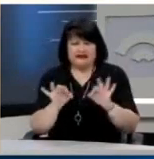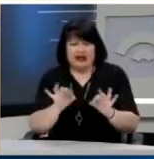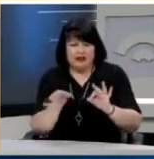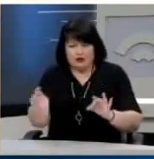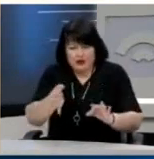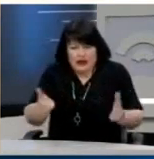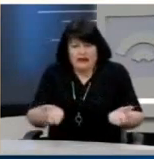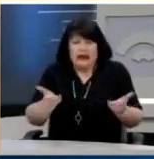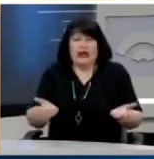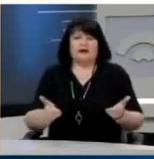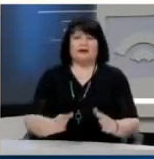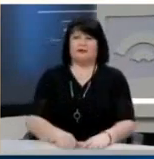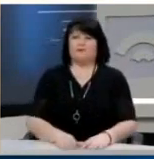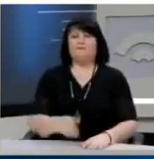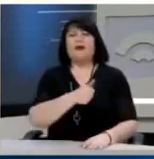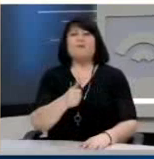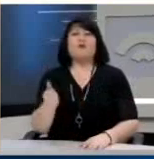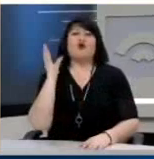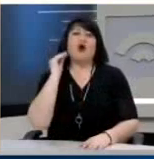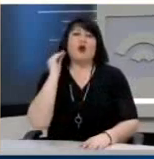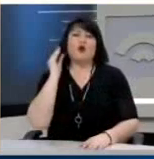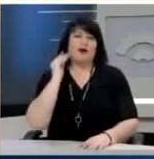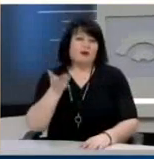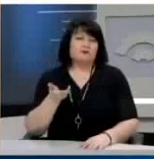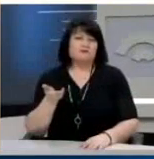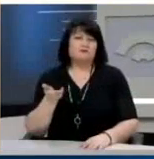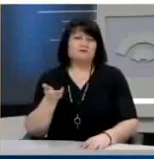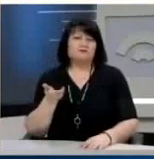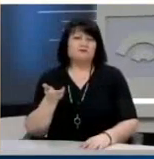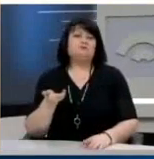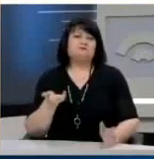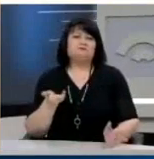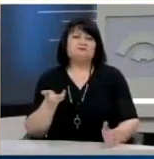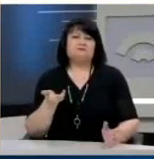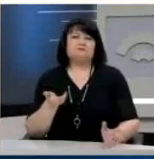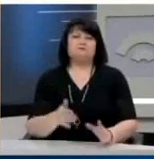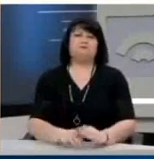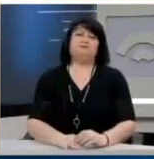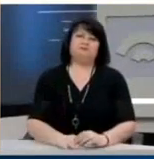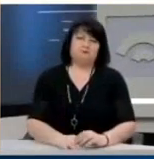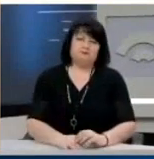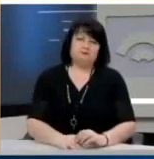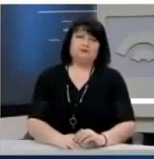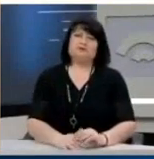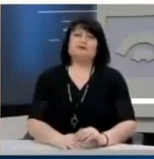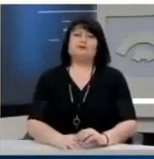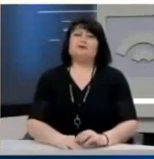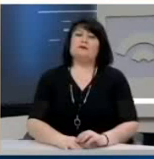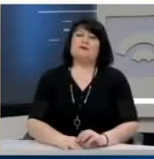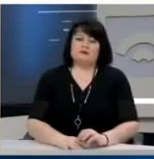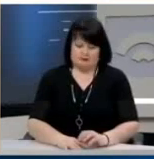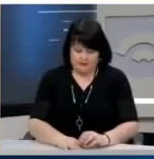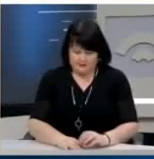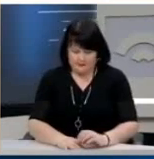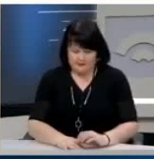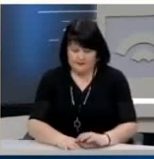σχέδιο. Το μόνο που έχει ακούσει, και το έχει ακούσει με πολύ δυνατό ύφος, τόνο και με πολύ δυνατή φωνή, είναι